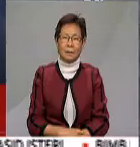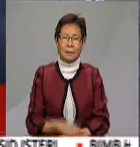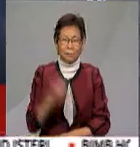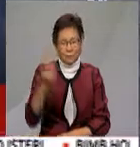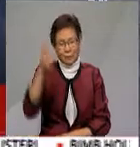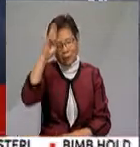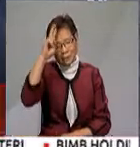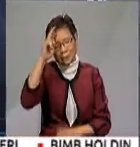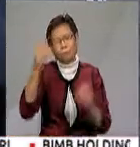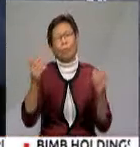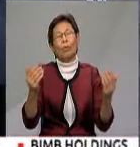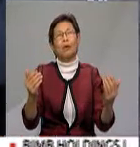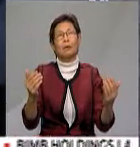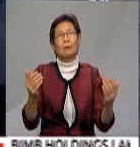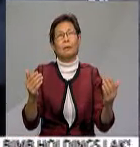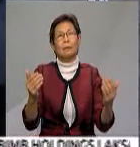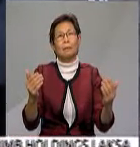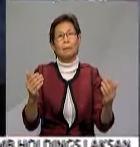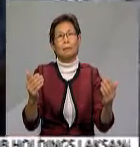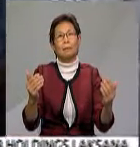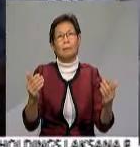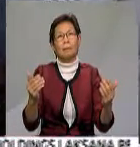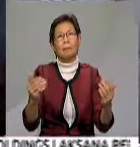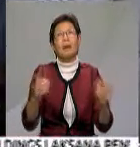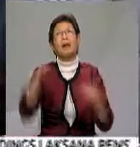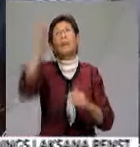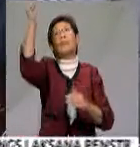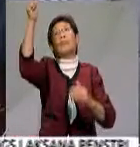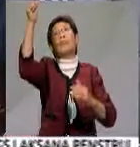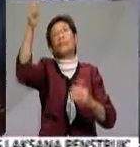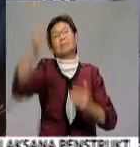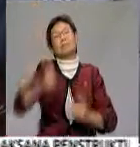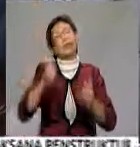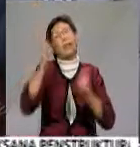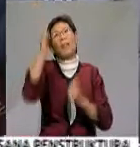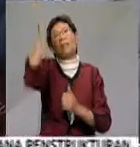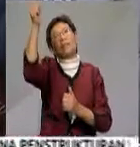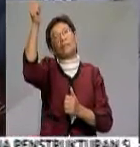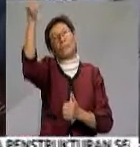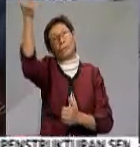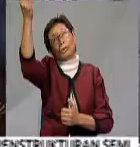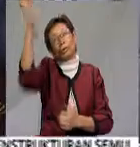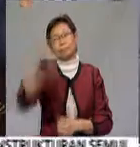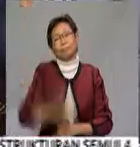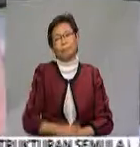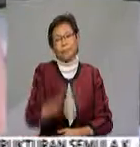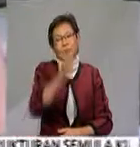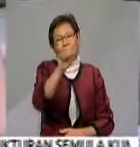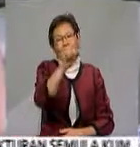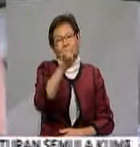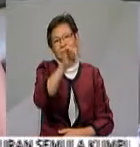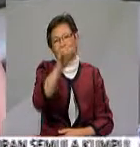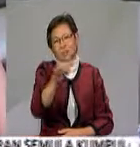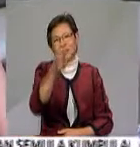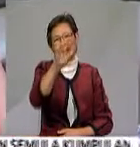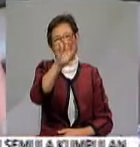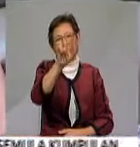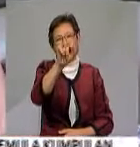Sentiasa berdoa, bertawakal." Azizi Harun, RTM.